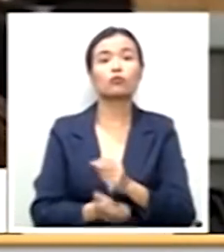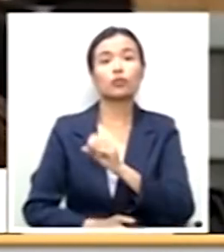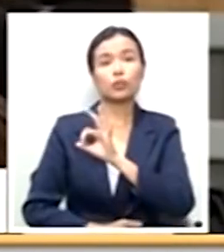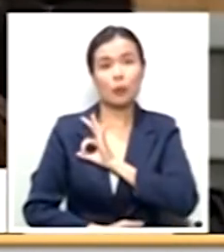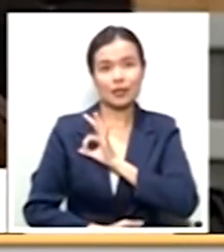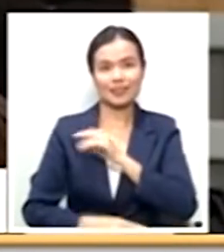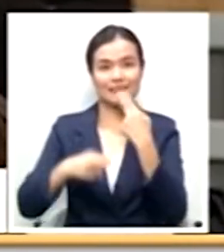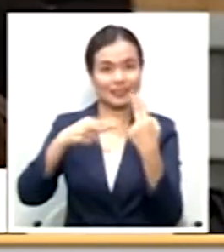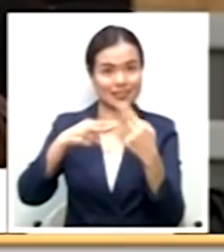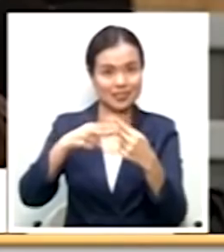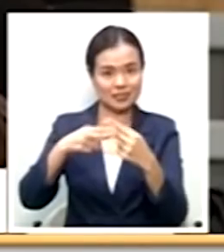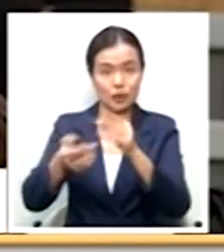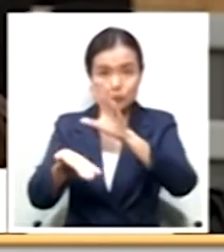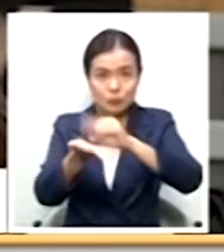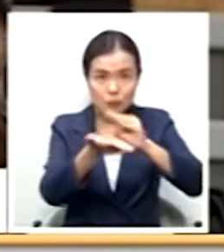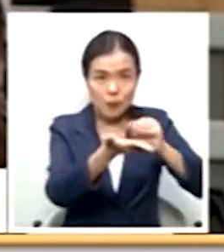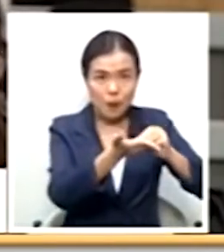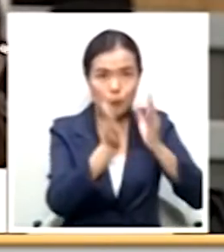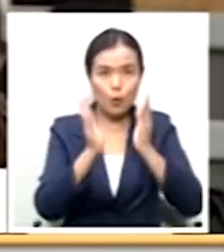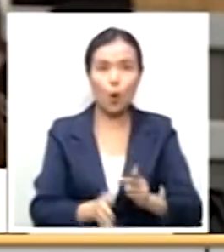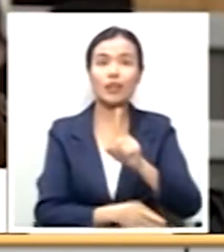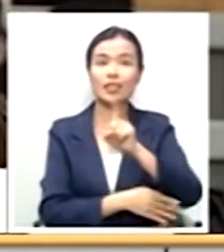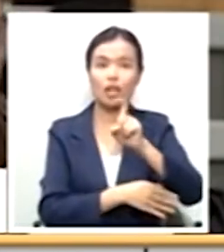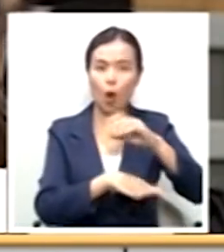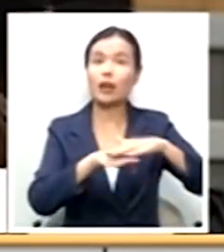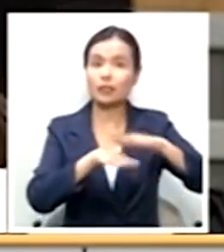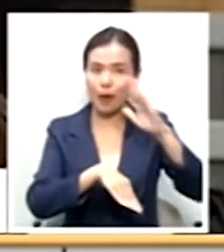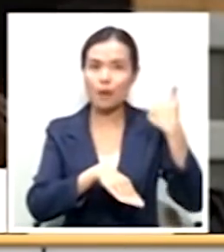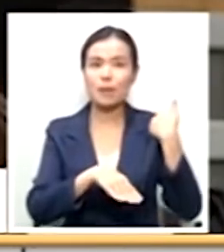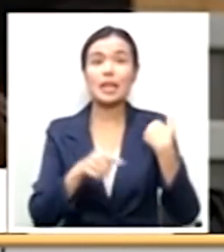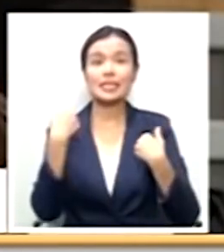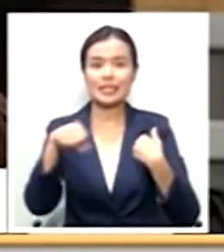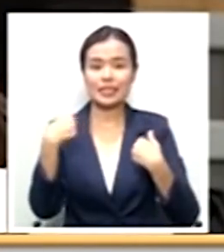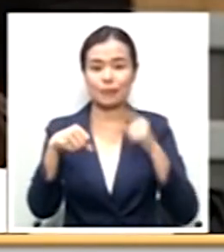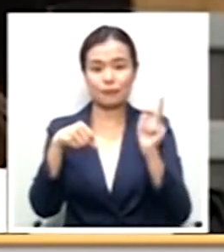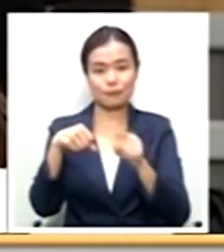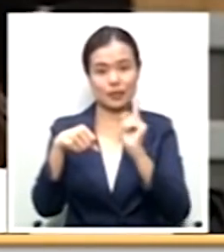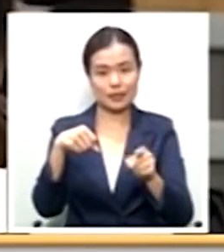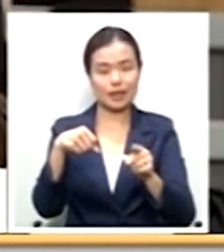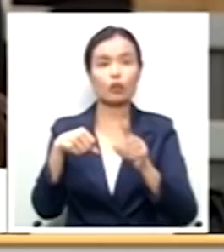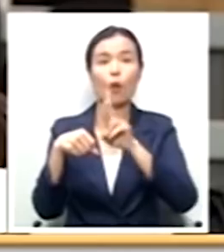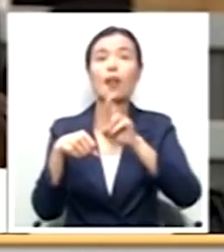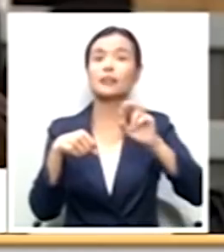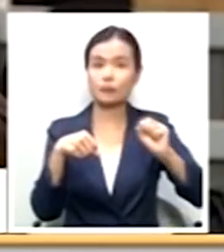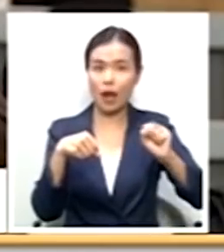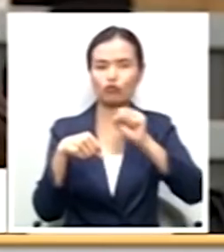อกันประมาณ100คนขึ้นไปนะครับ1ใน10ของสภาผู้แทนราษฎ